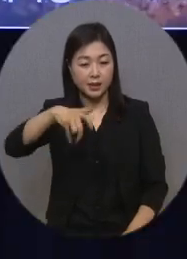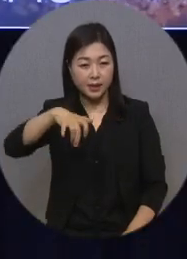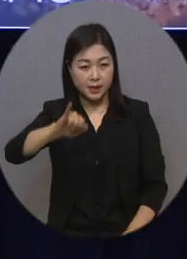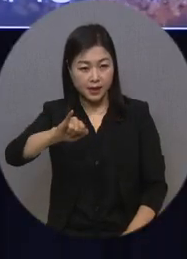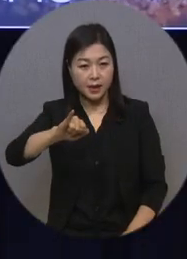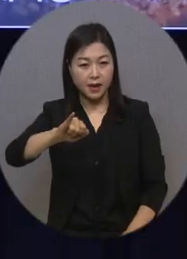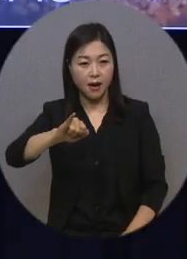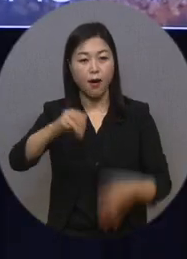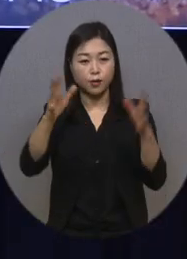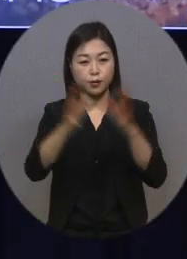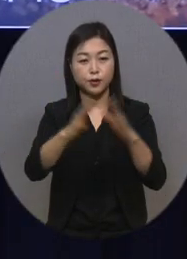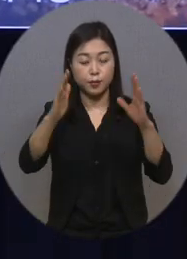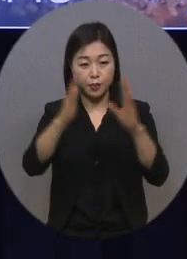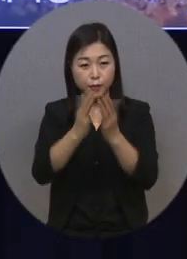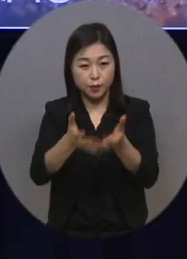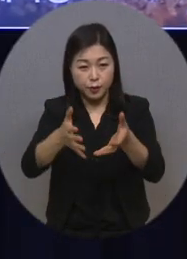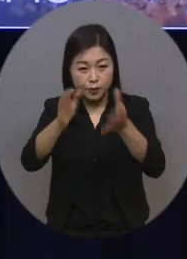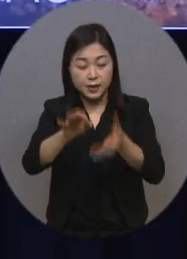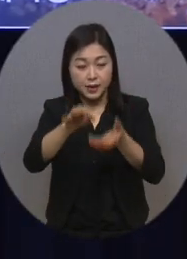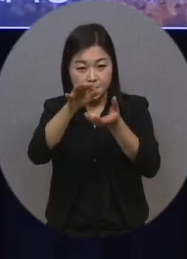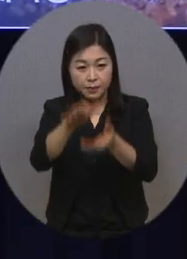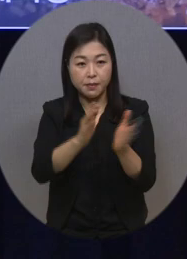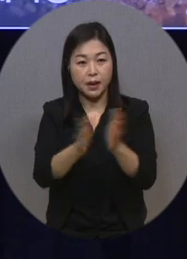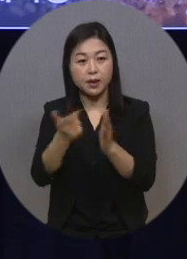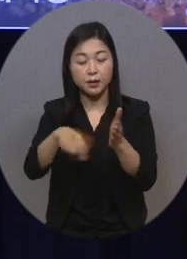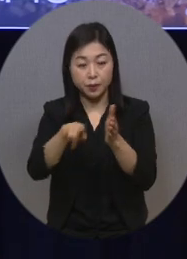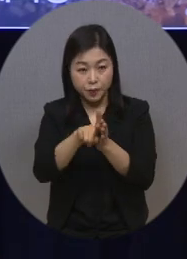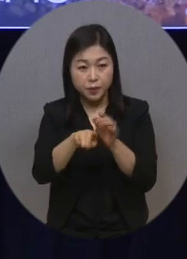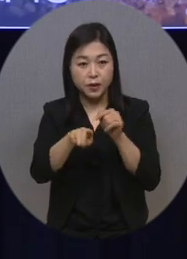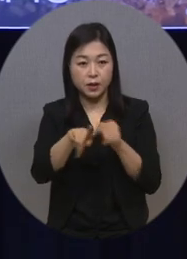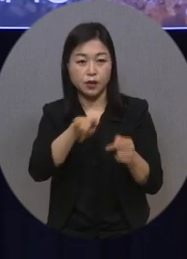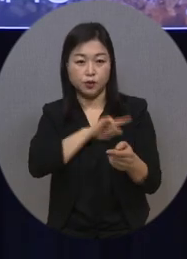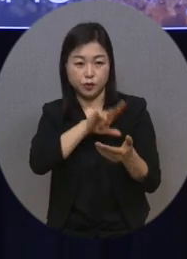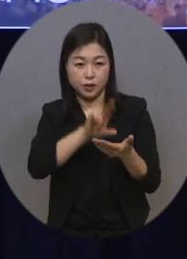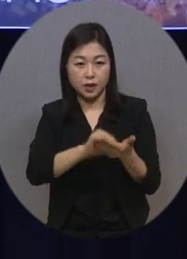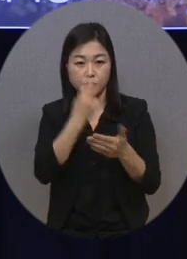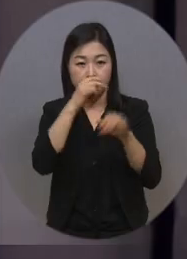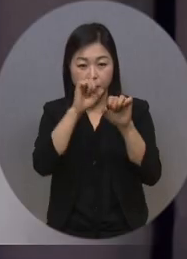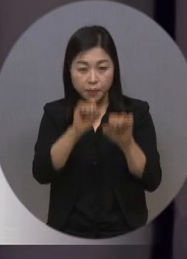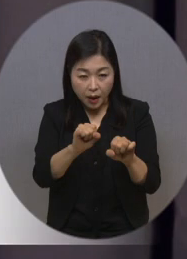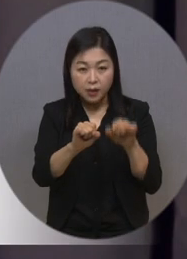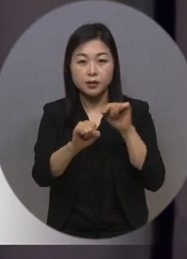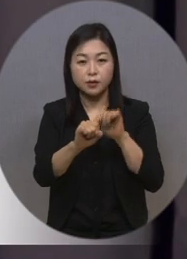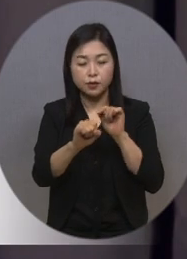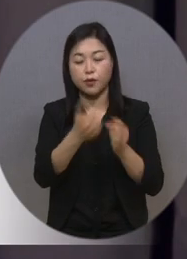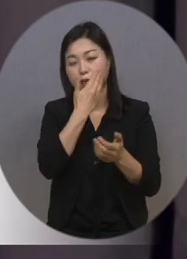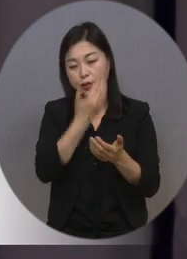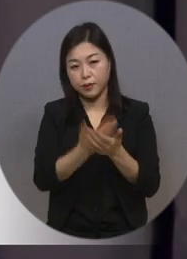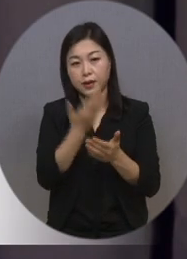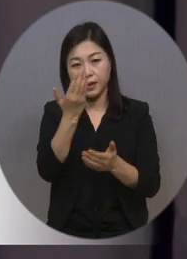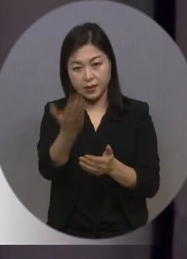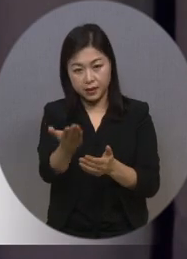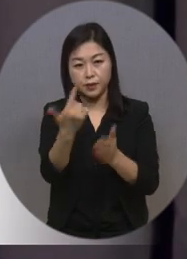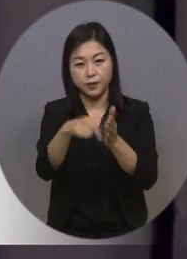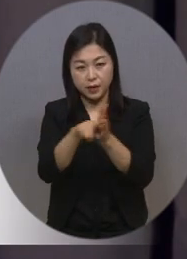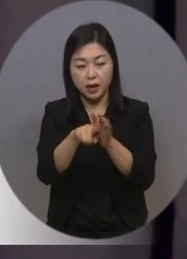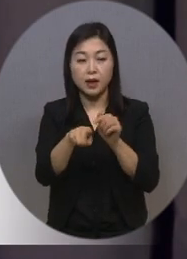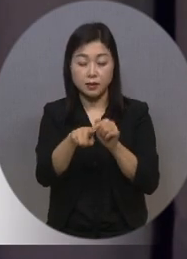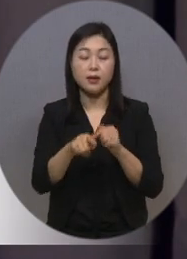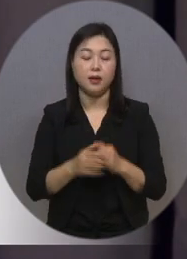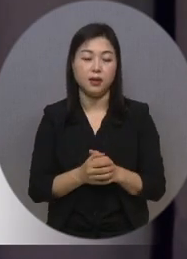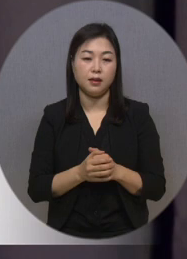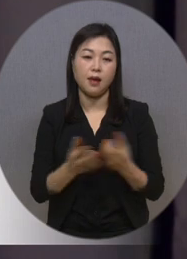위한 따뜻한 음악회 존재만으로도 소중한 당신께가 열렸습니다. 어쩔 수 없이 가정을 나와야